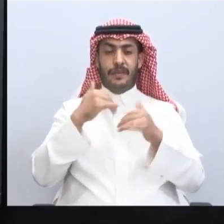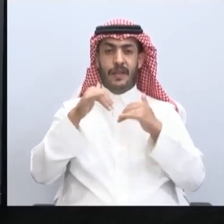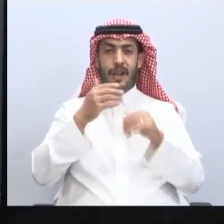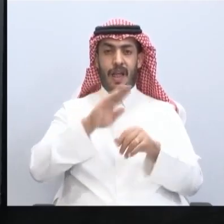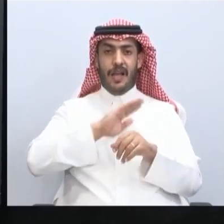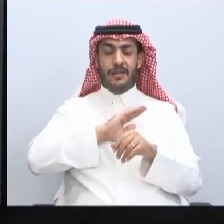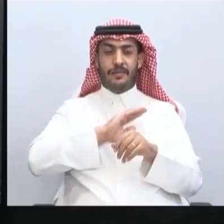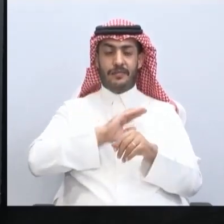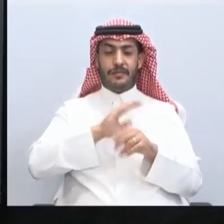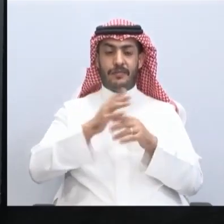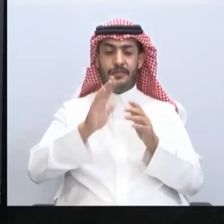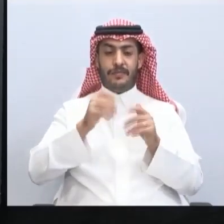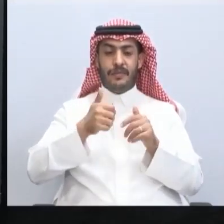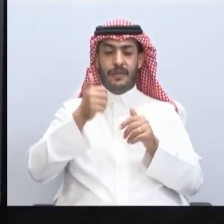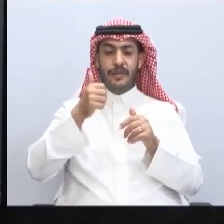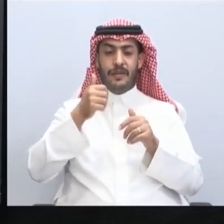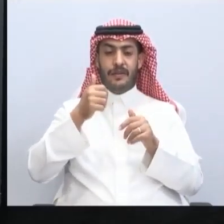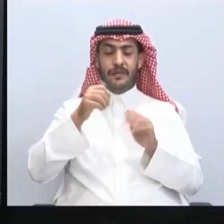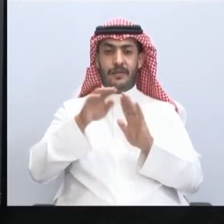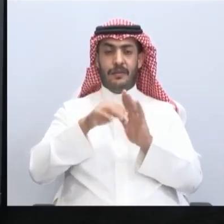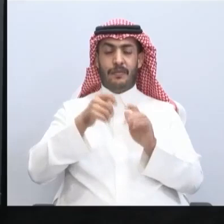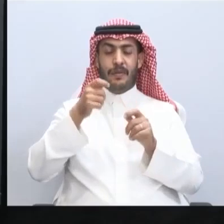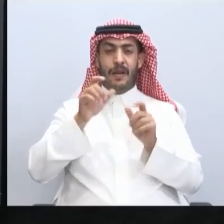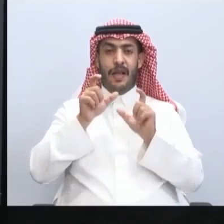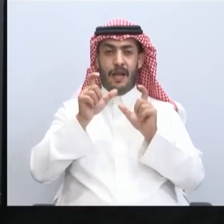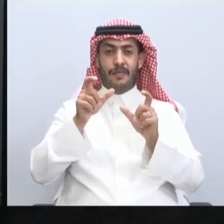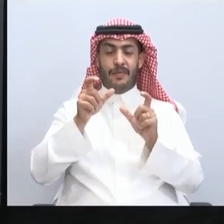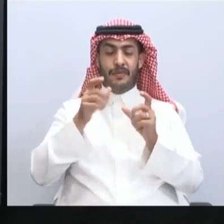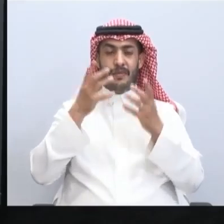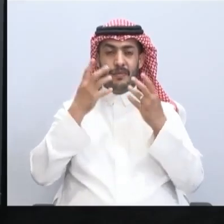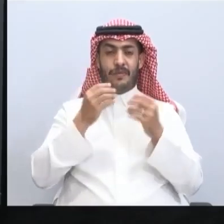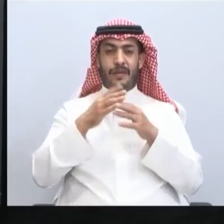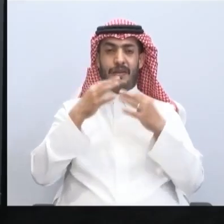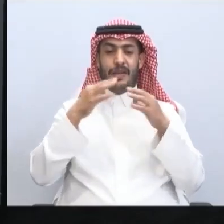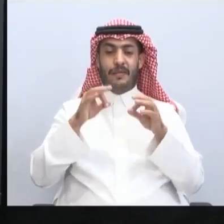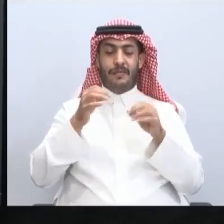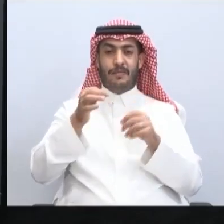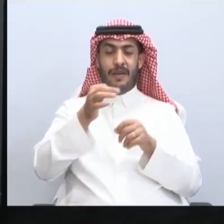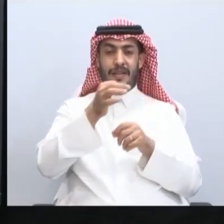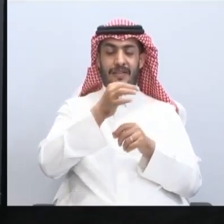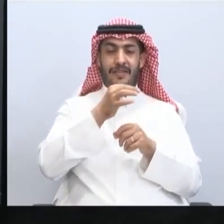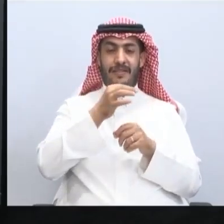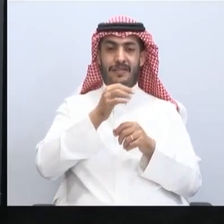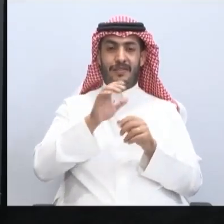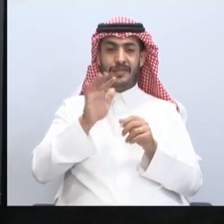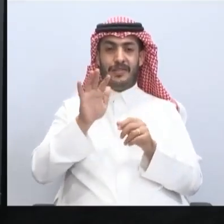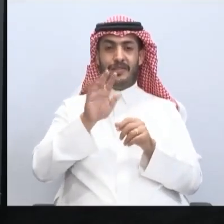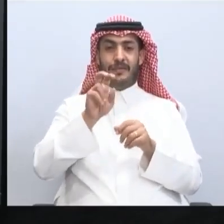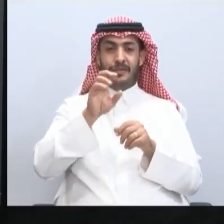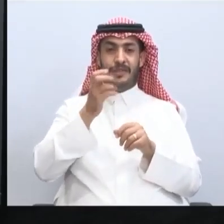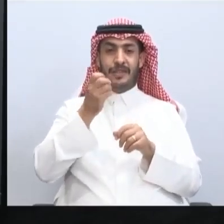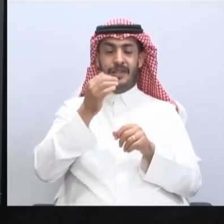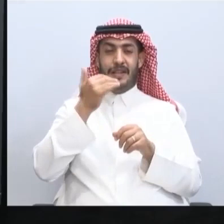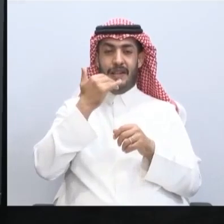الحج بسط نفوذها لتحقيق الامن ستق قرار في جميع مناطق شبه